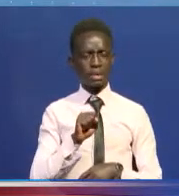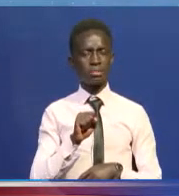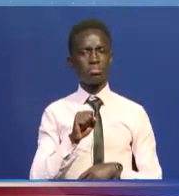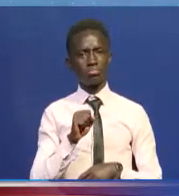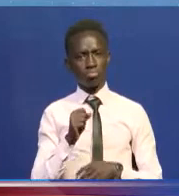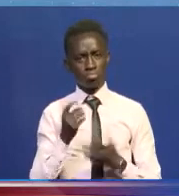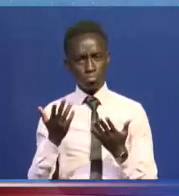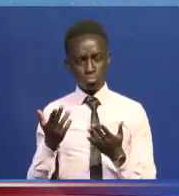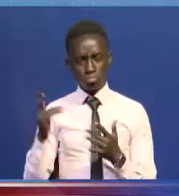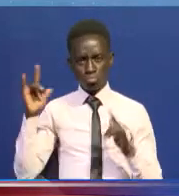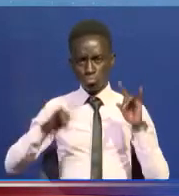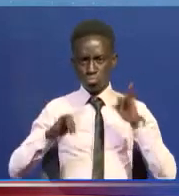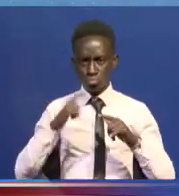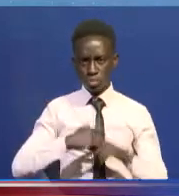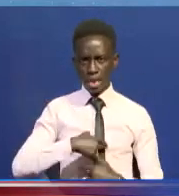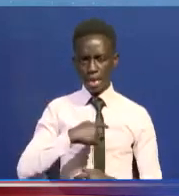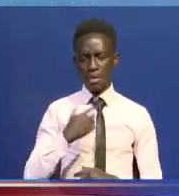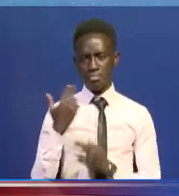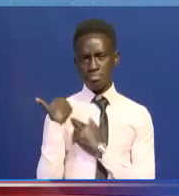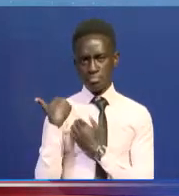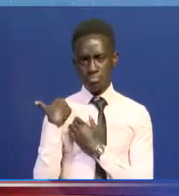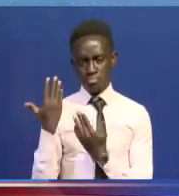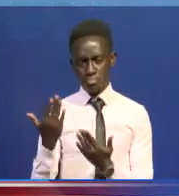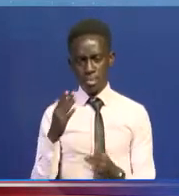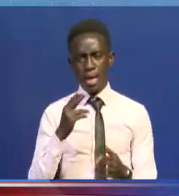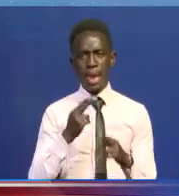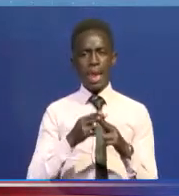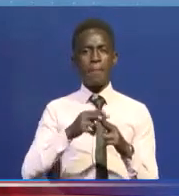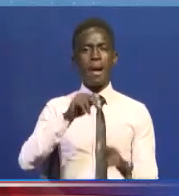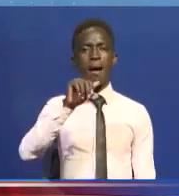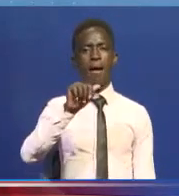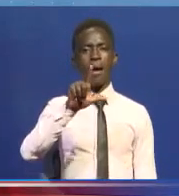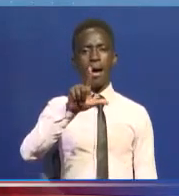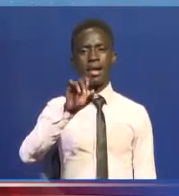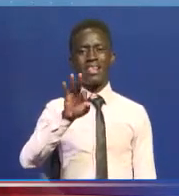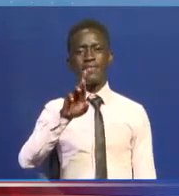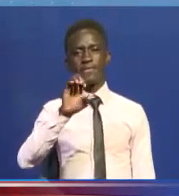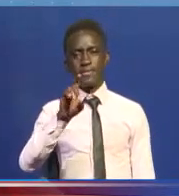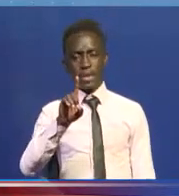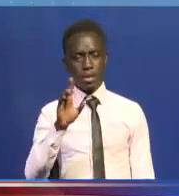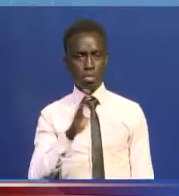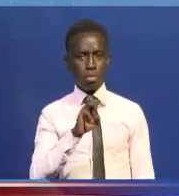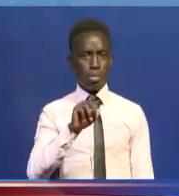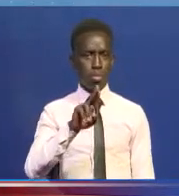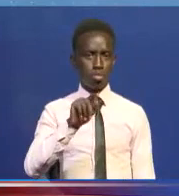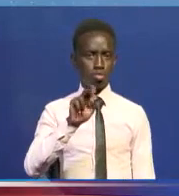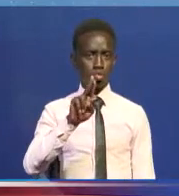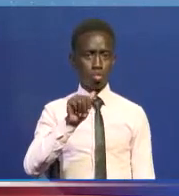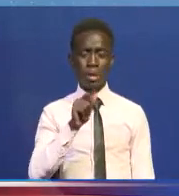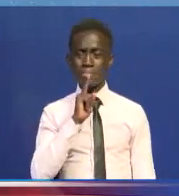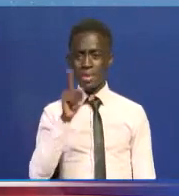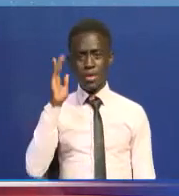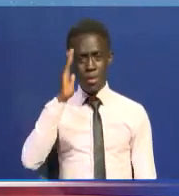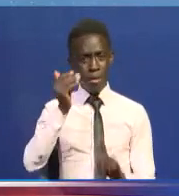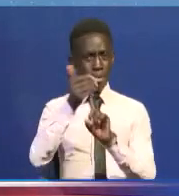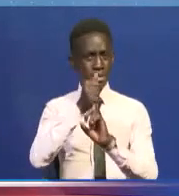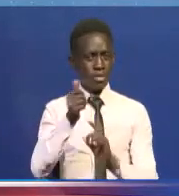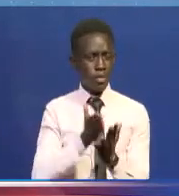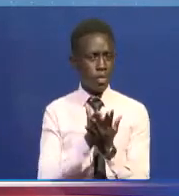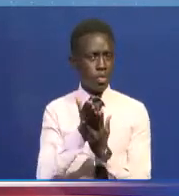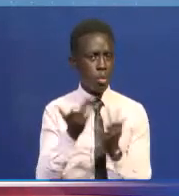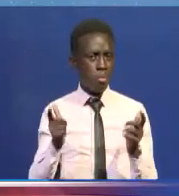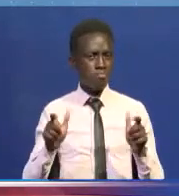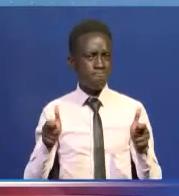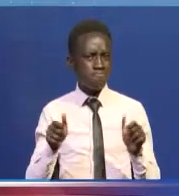Mutua amesema hatua hii itafikiwa kupitia ushirikiano katika utangazaji wa vivutio vya